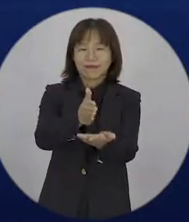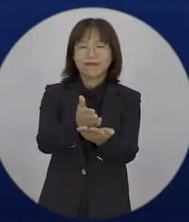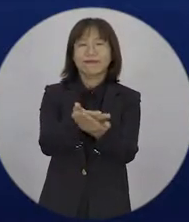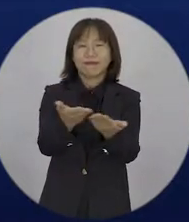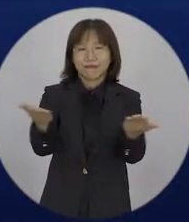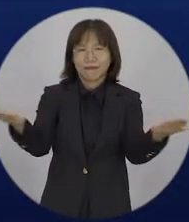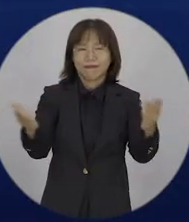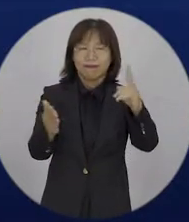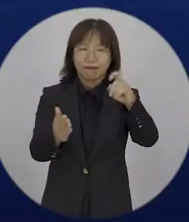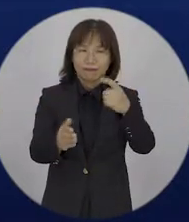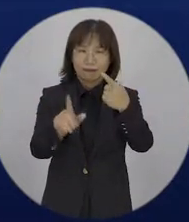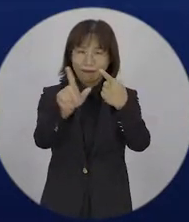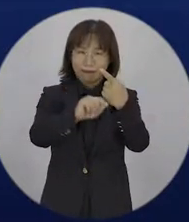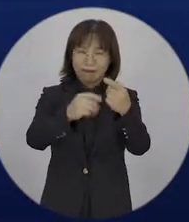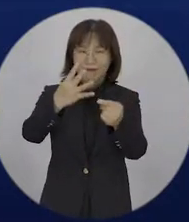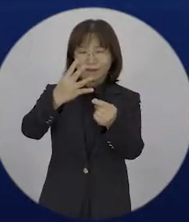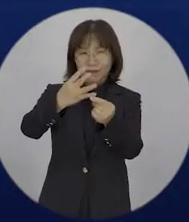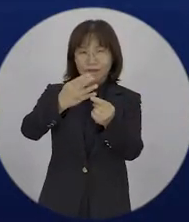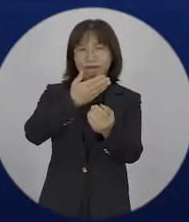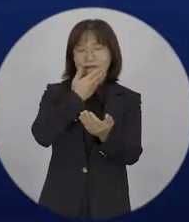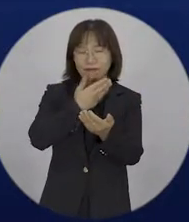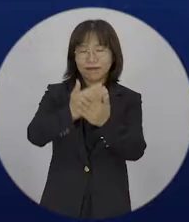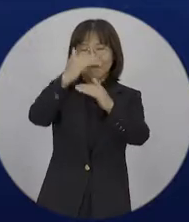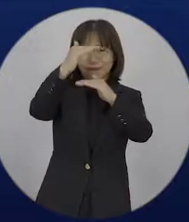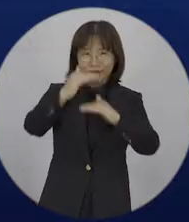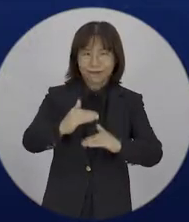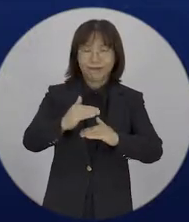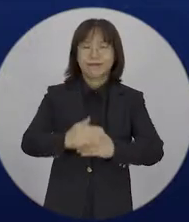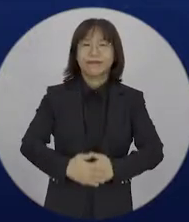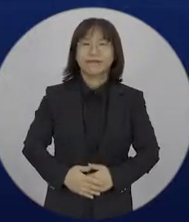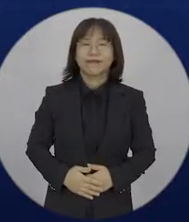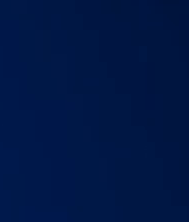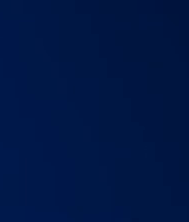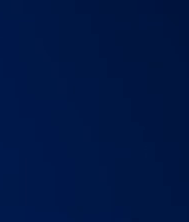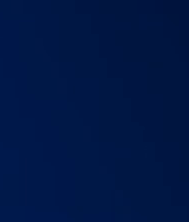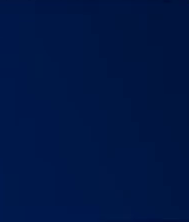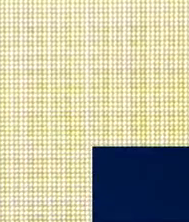줍니다 11월 넷째주 주간 주요 소식입니다